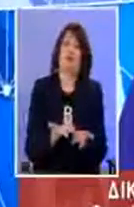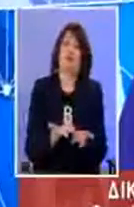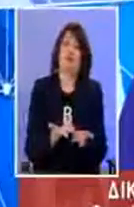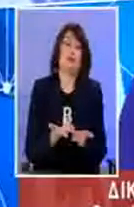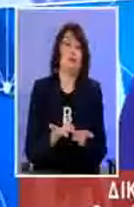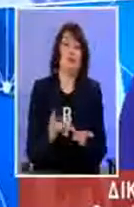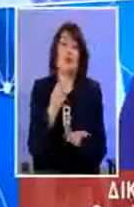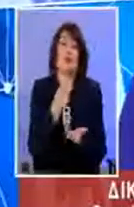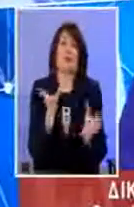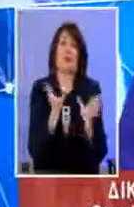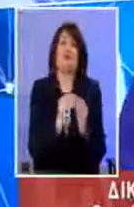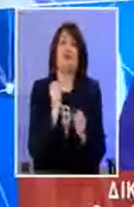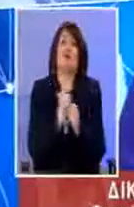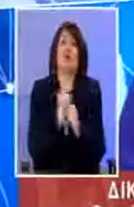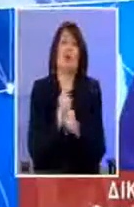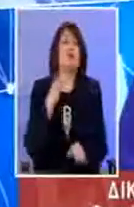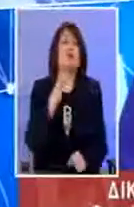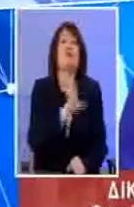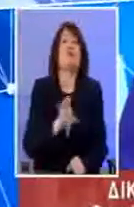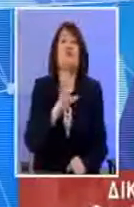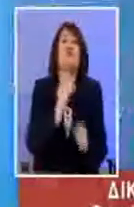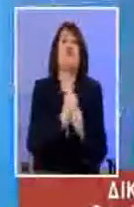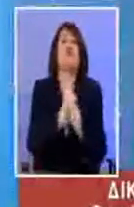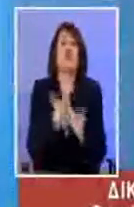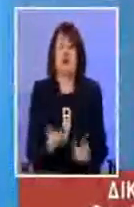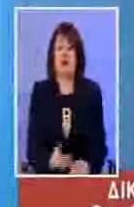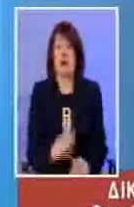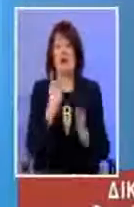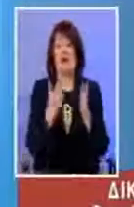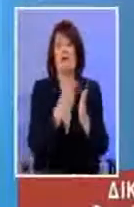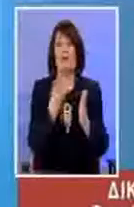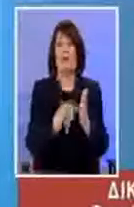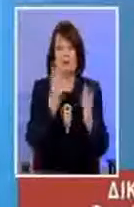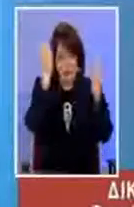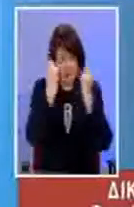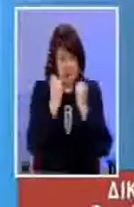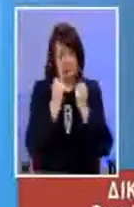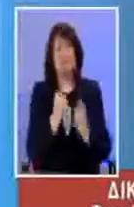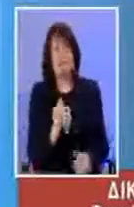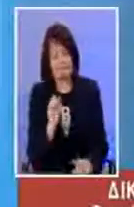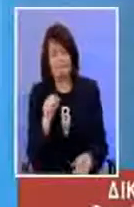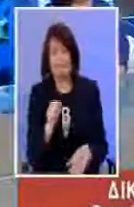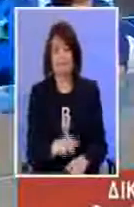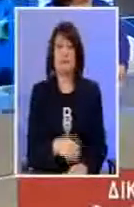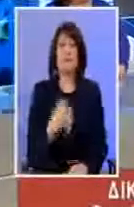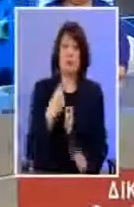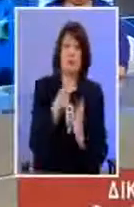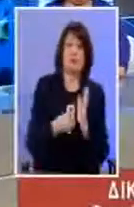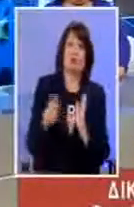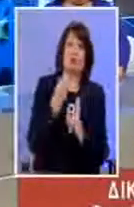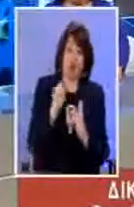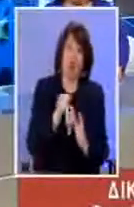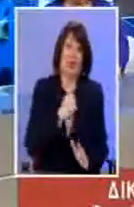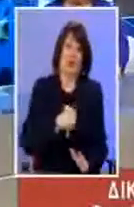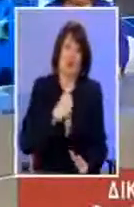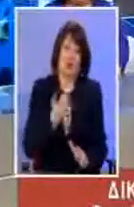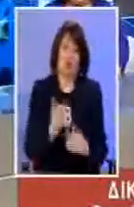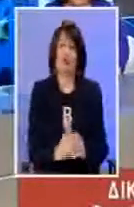τομέα αυτό και στην έβρεση εργασίας και σε όλα. Πλήττονται διπλά και τριπλά. Δυστυχώς, σε σχέση βέβαια, με τους. Πολλαπλάσια βέβαια.